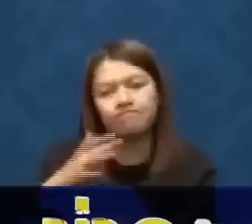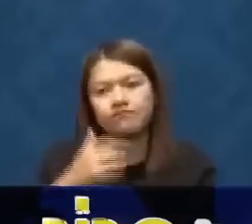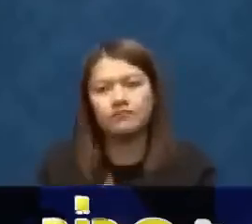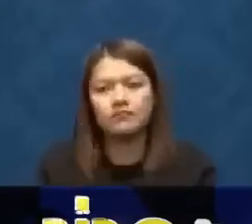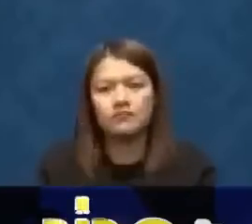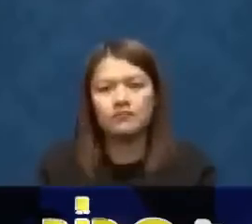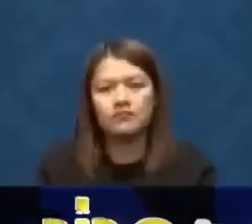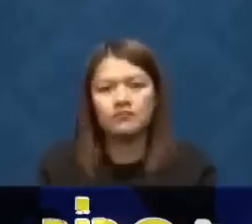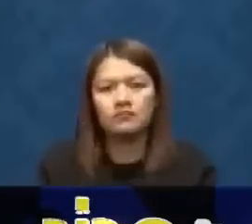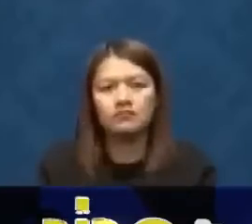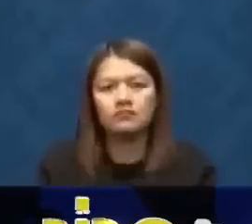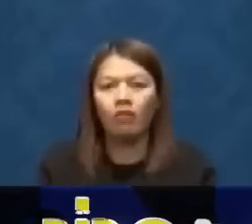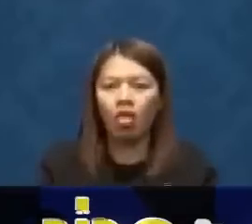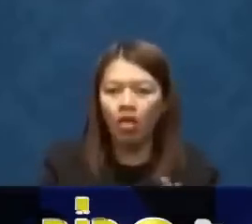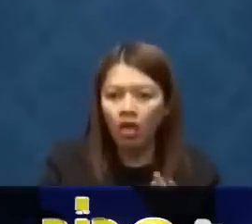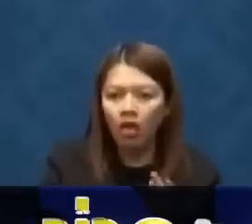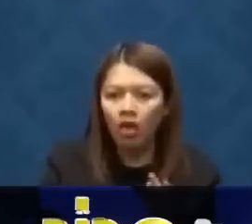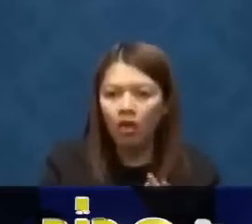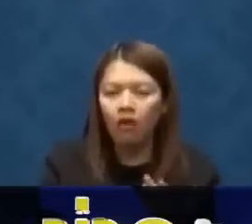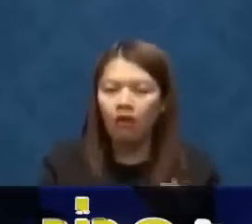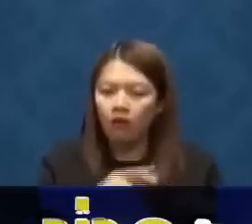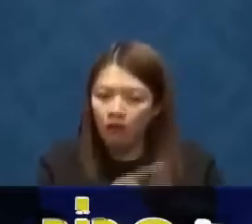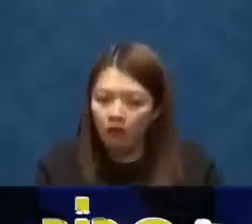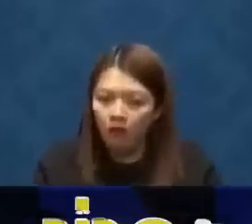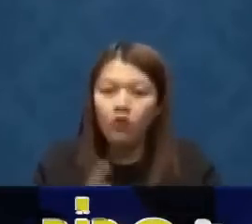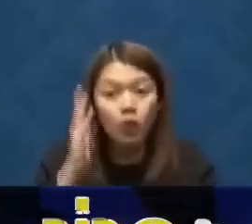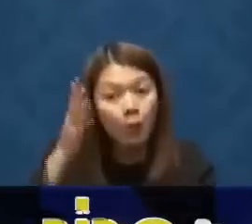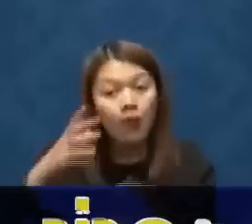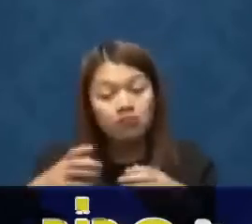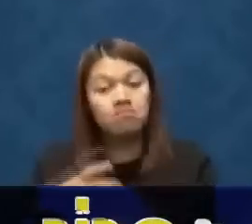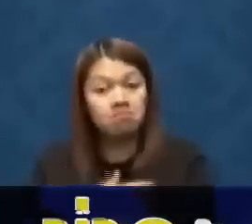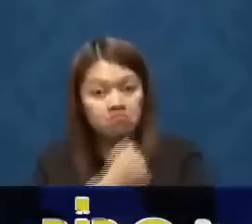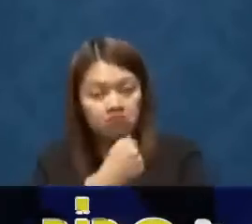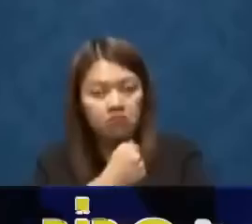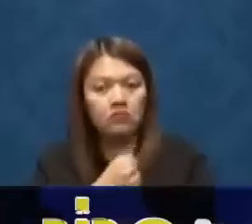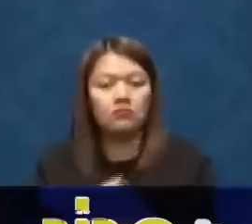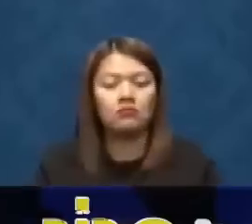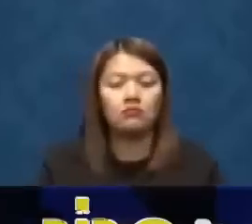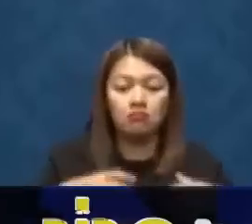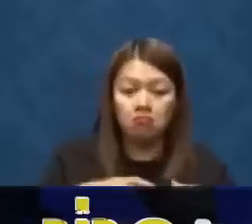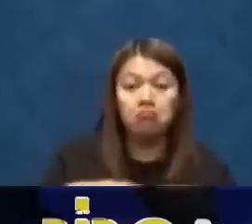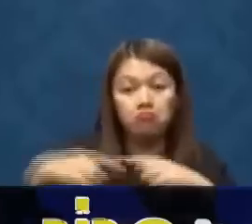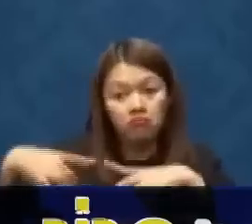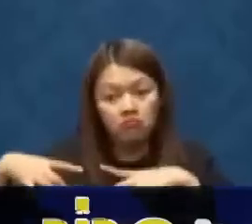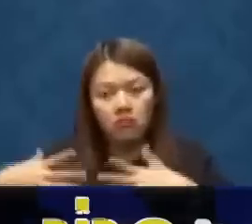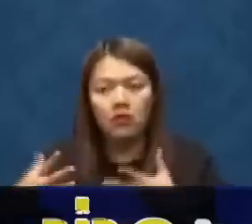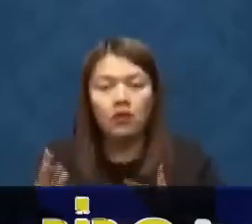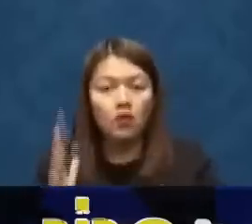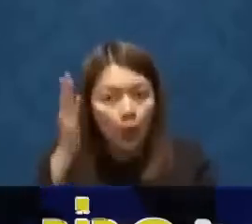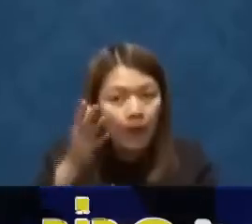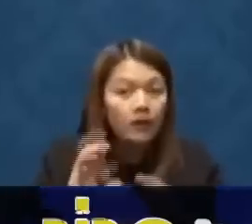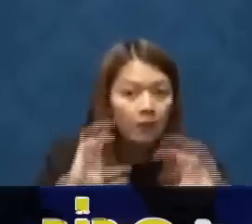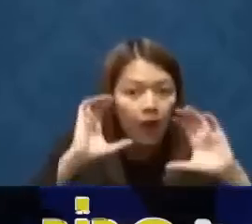คนที่ค้านอยู่วันนี้อาจจะเป็นรัฐบาลในวันหน้าคนที่เป็นรัฐบาลขณะนี้อาจจะเป็นฝ่ายค้านในขณะ